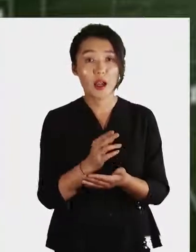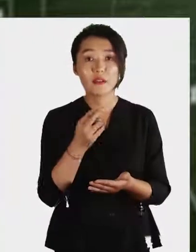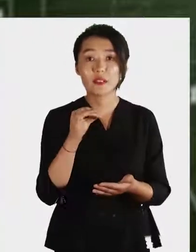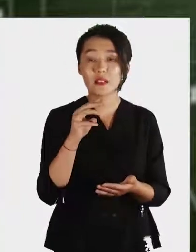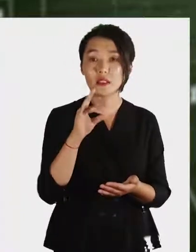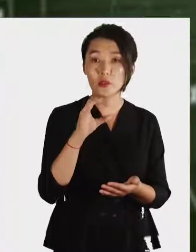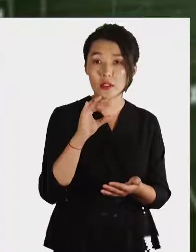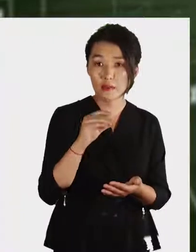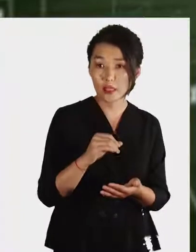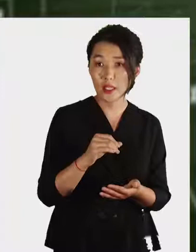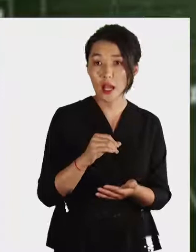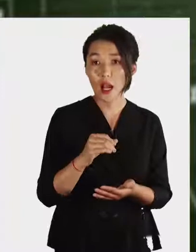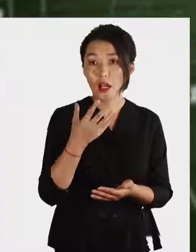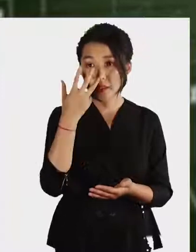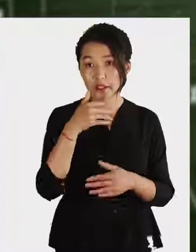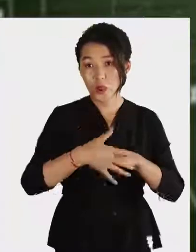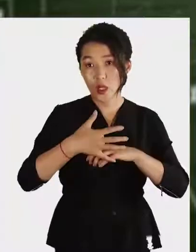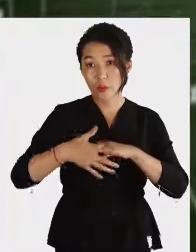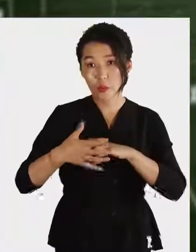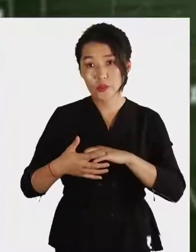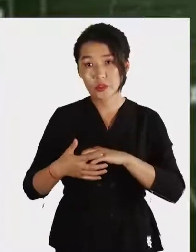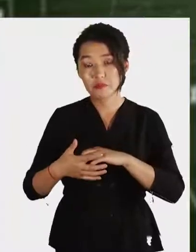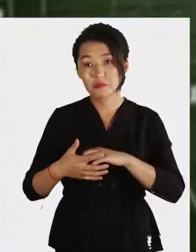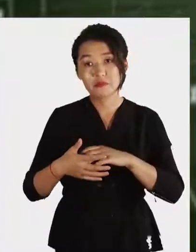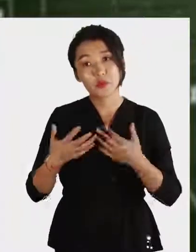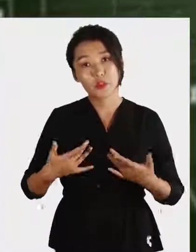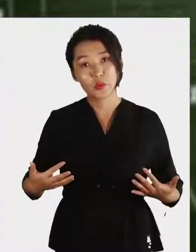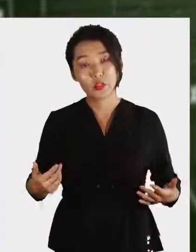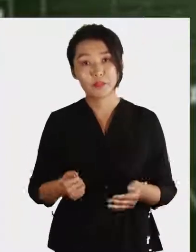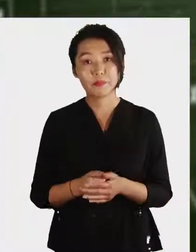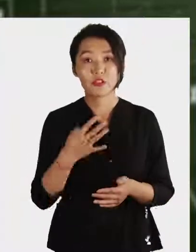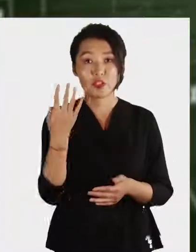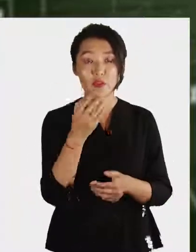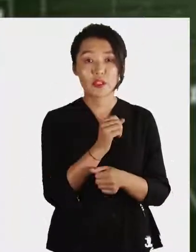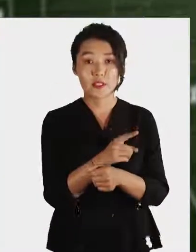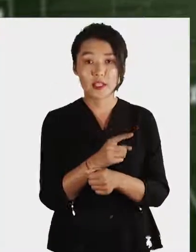у нас находится? В цитрусовых, в цветной капусте, фасоли, в редьке.